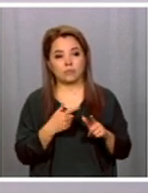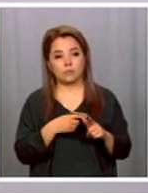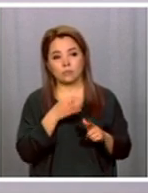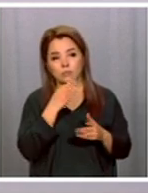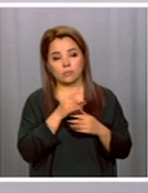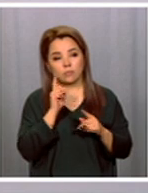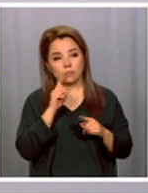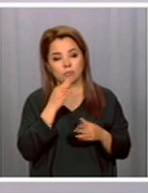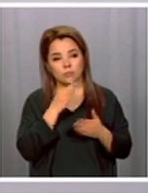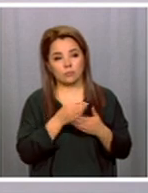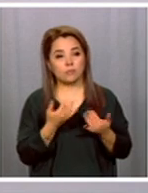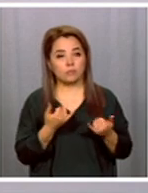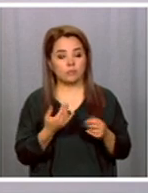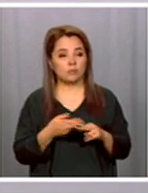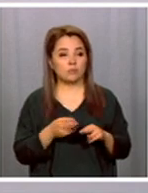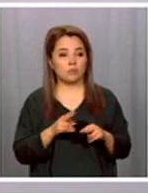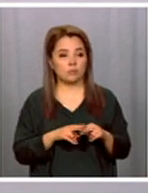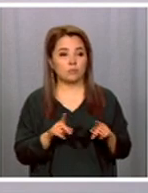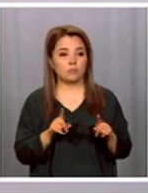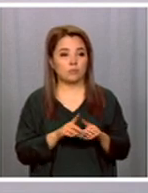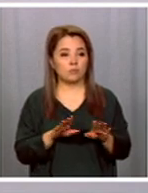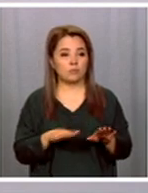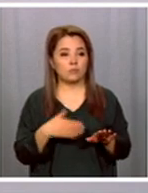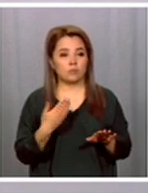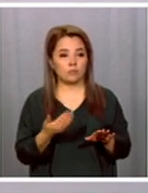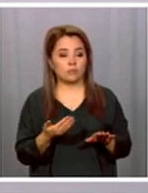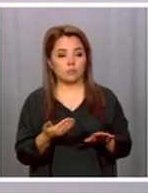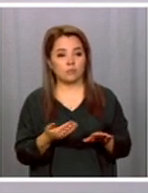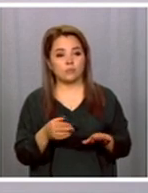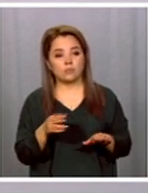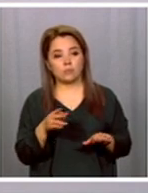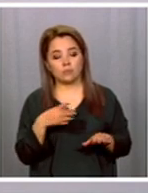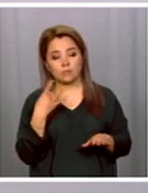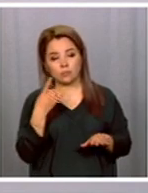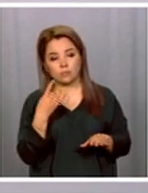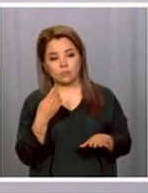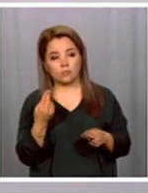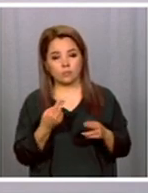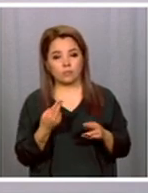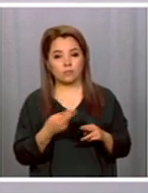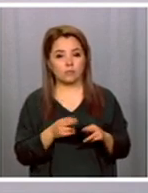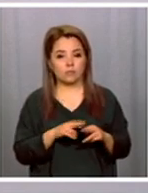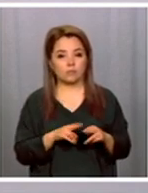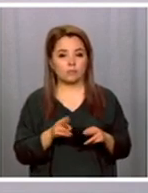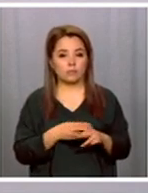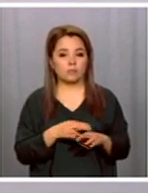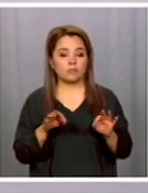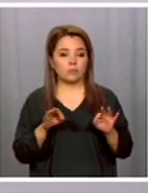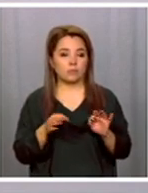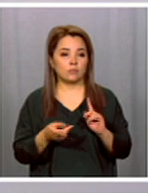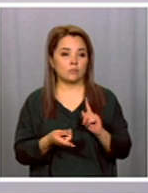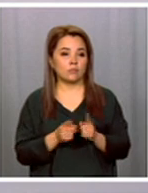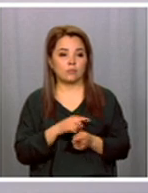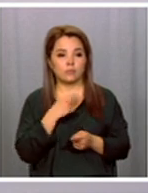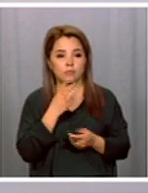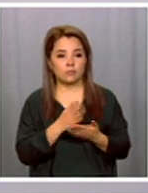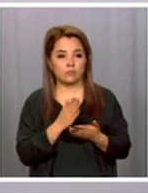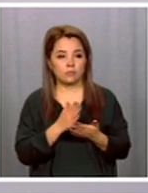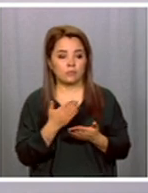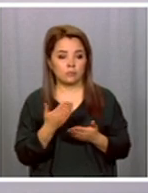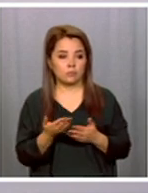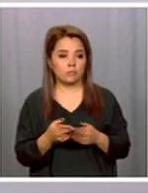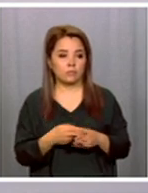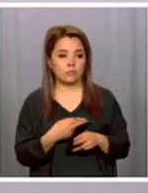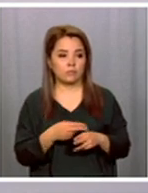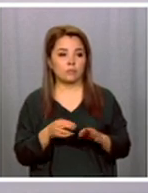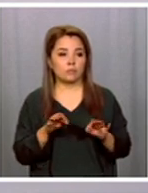белгілі. Сондықтан осы жерде таңқурай түстің түссіз түске өзгеруін көрдіңіздер, яғни түссіз болуын.